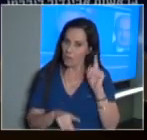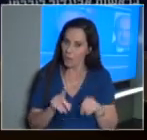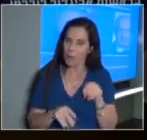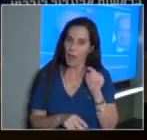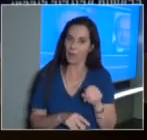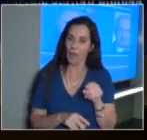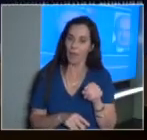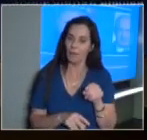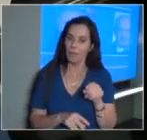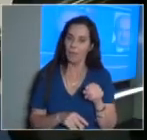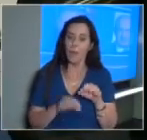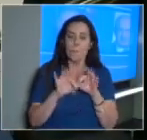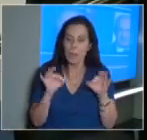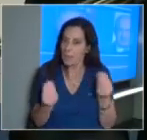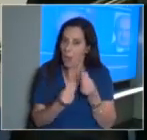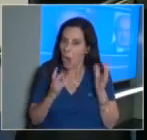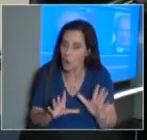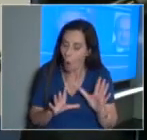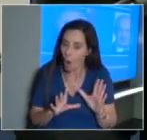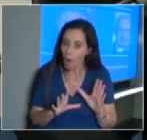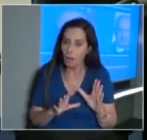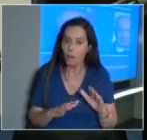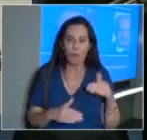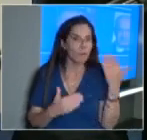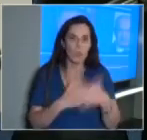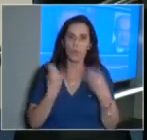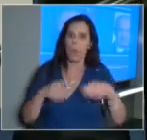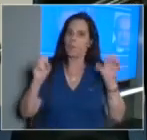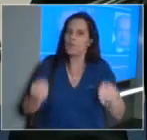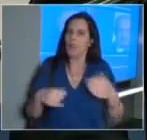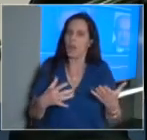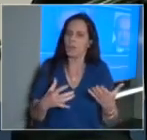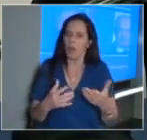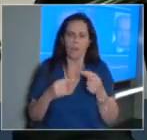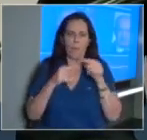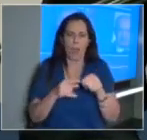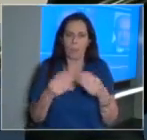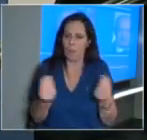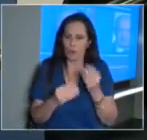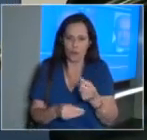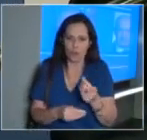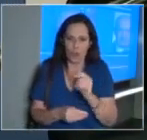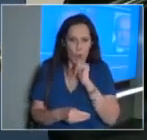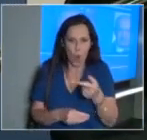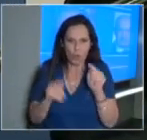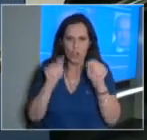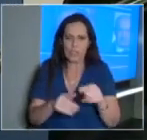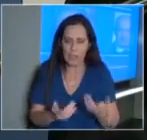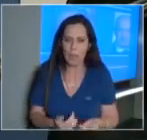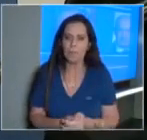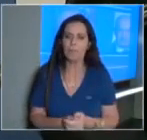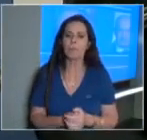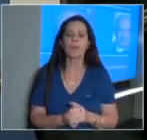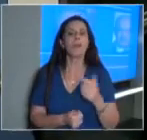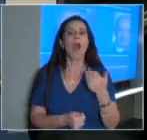אתה מגלגל איזה כדור שלג קטנטן שיוצא משליטה וגדל וגדל ומתפתח לממדים אחר כך שאתה לא רוצה שהם יגיעו